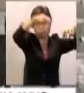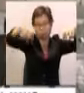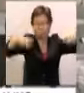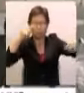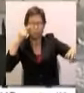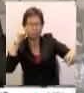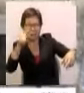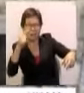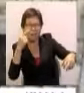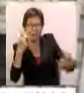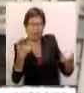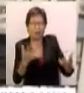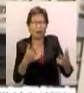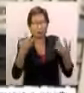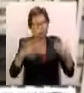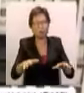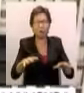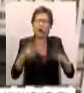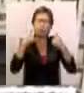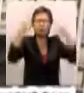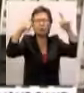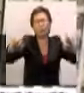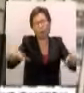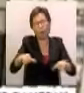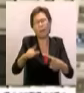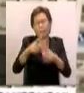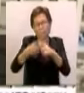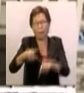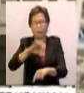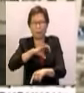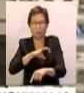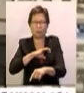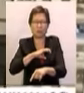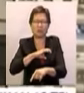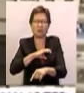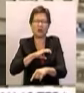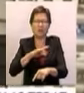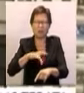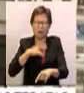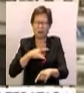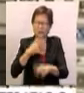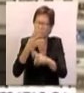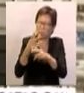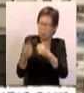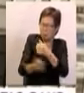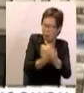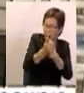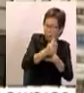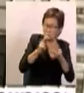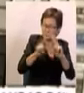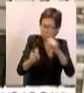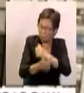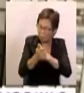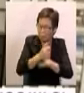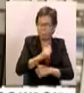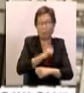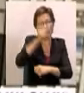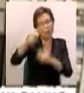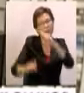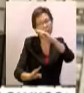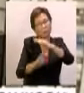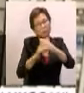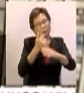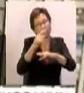bayangkan. Meskipun berjaya melakukannya, pihak polis Mumbai merasakan ia terlalu bahaya dan perlu dihentikan.